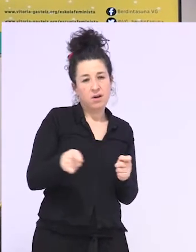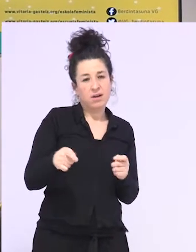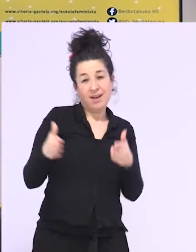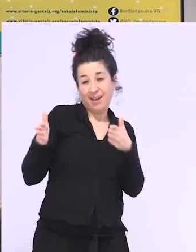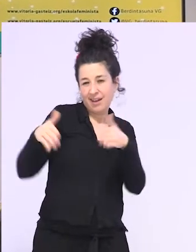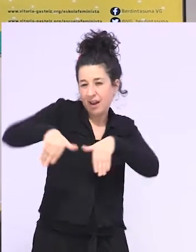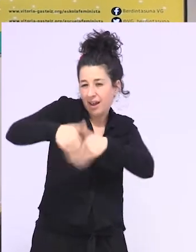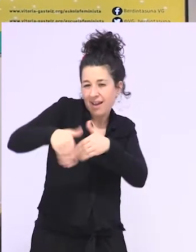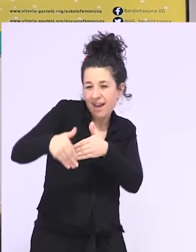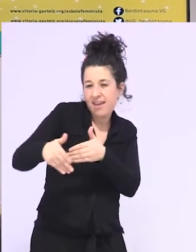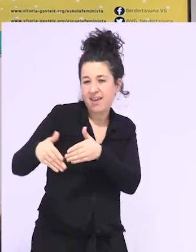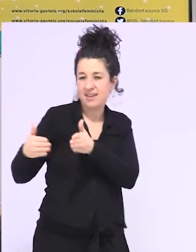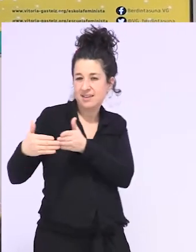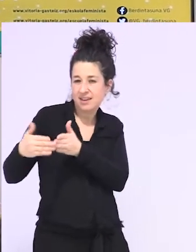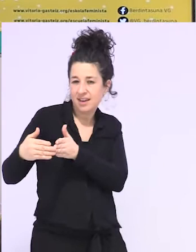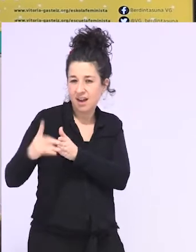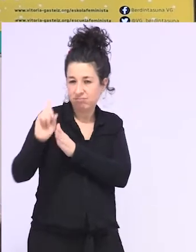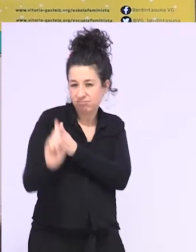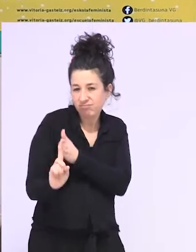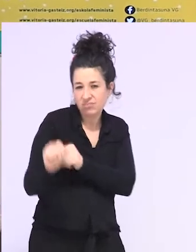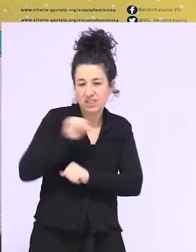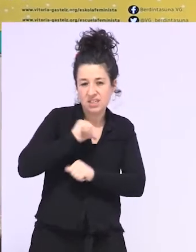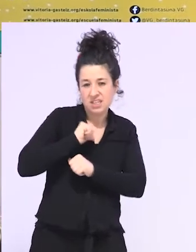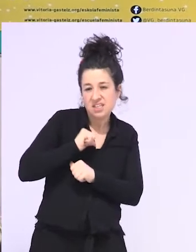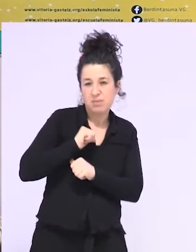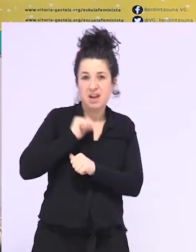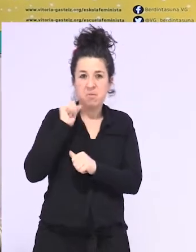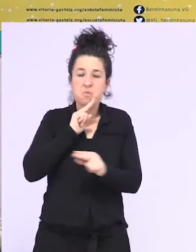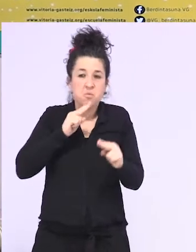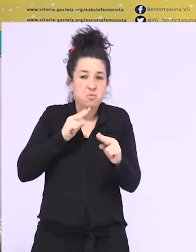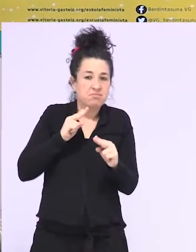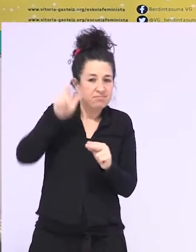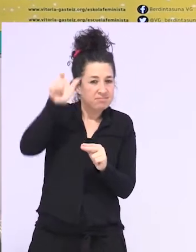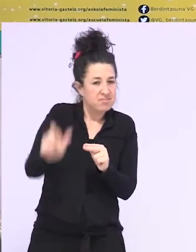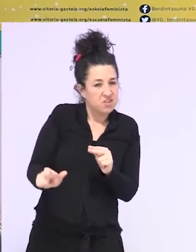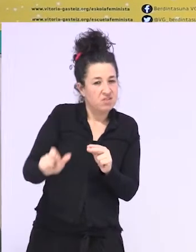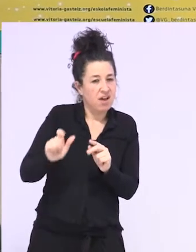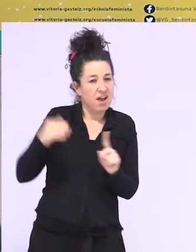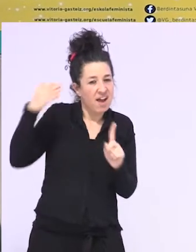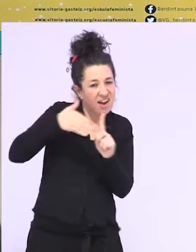kalean ertzean itxo egiten dizun erasotzaile hori, ez? Anonimoa dena, aurpegirik ez daukana,